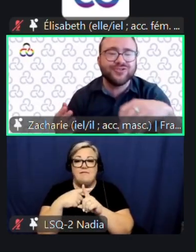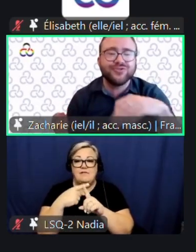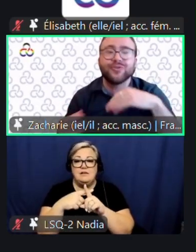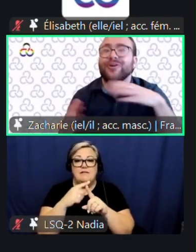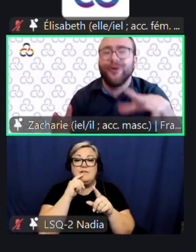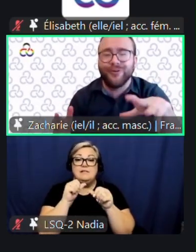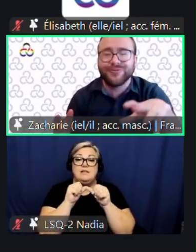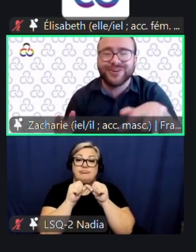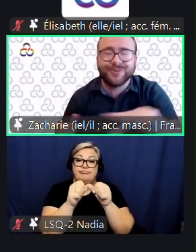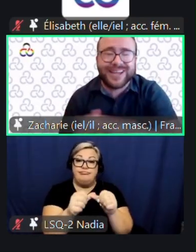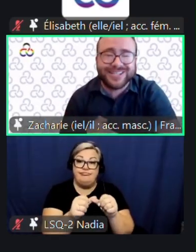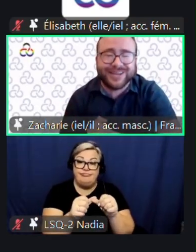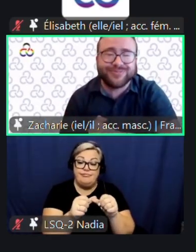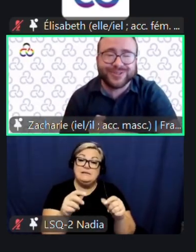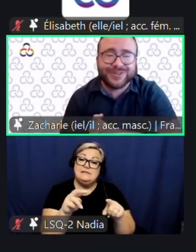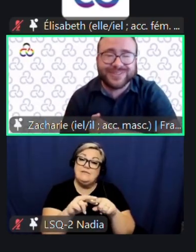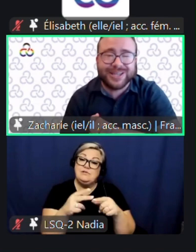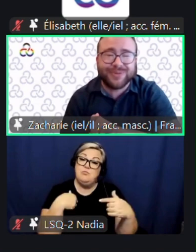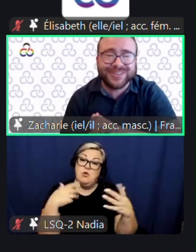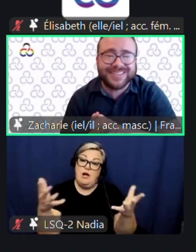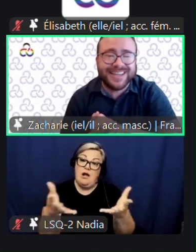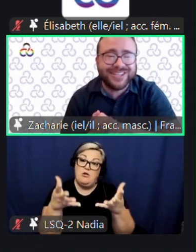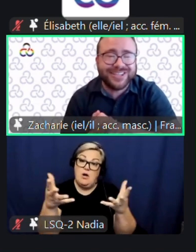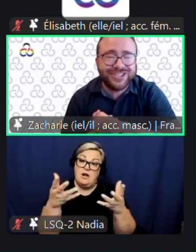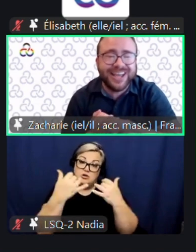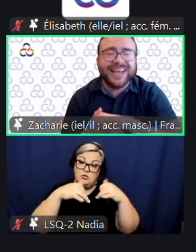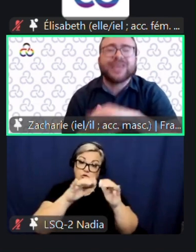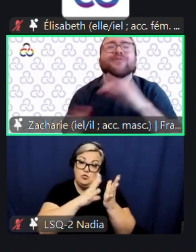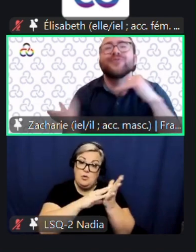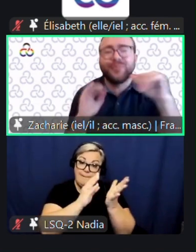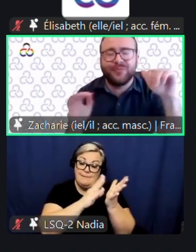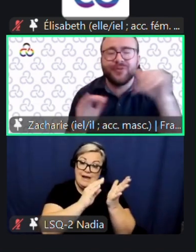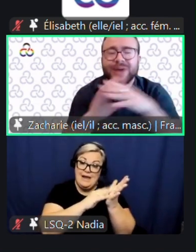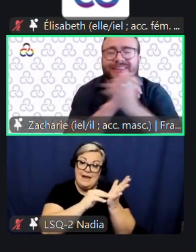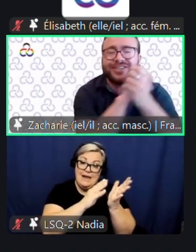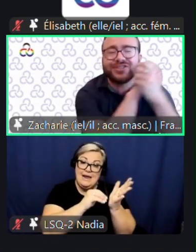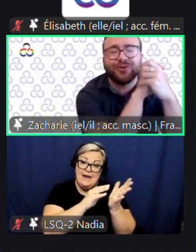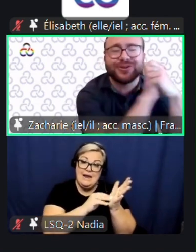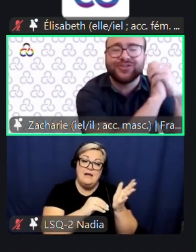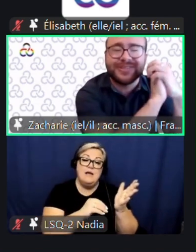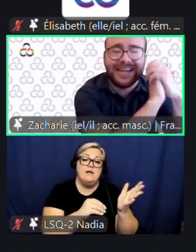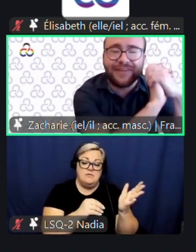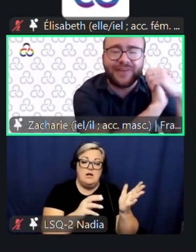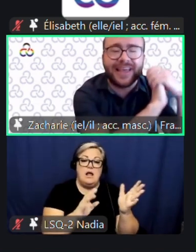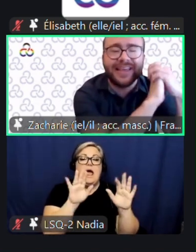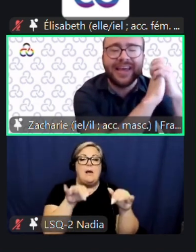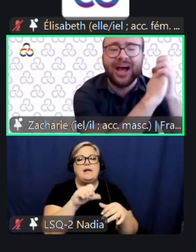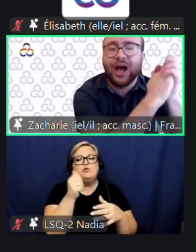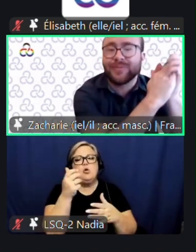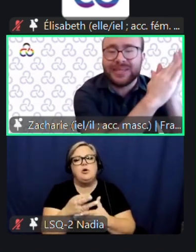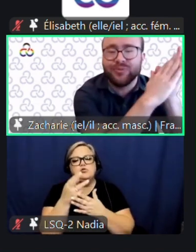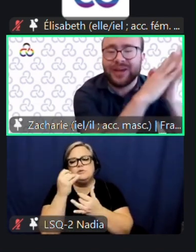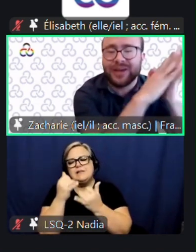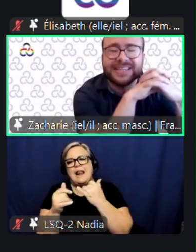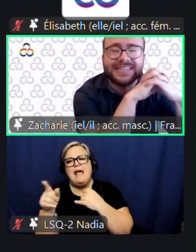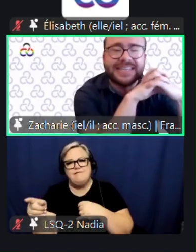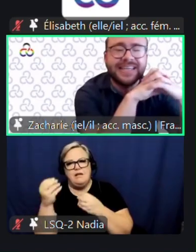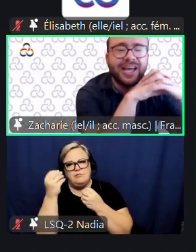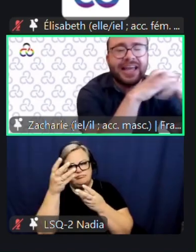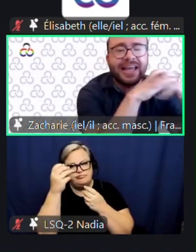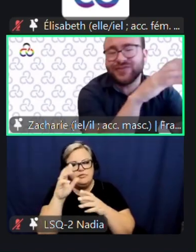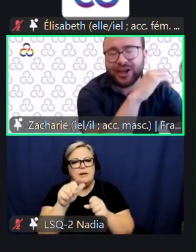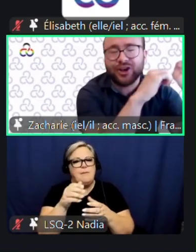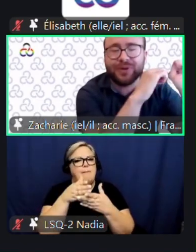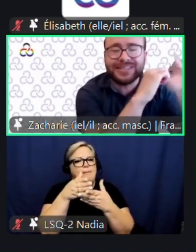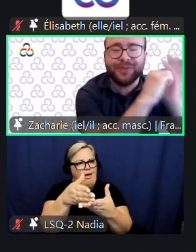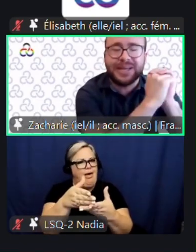durée continue, donc on vous encourage à poursuivre cet apprentissage et on va vous partager d'autres ressources à la fin qui pourraient vous